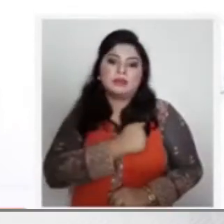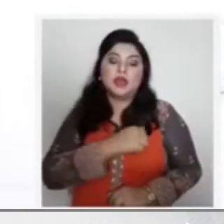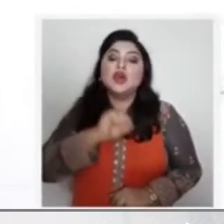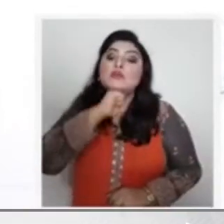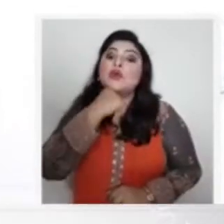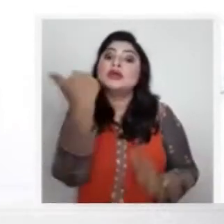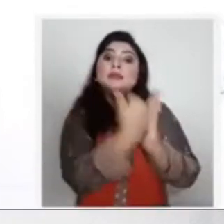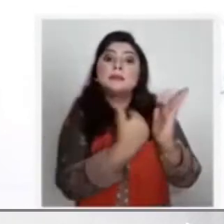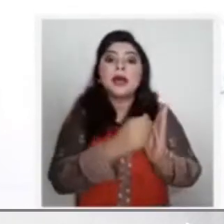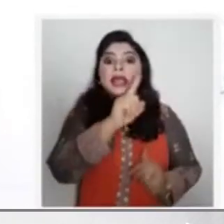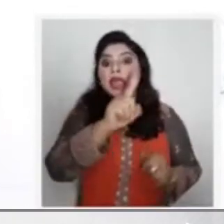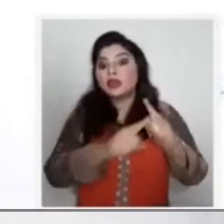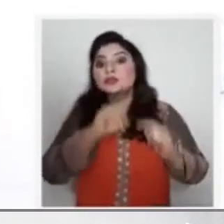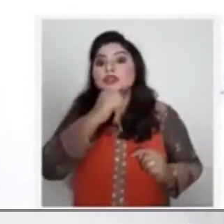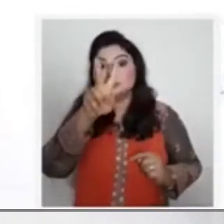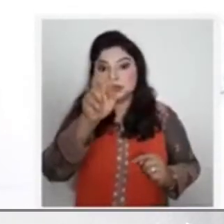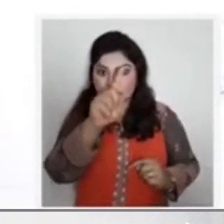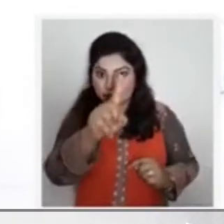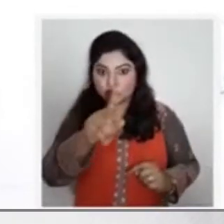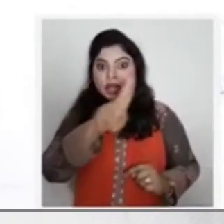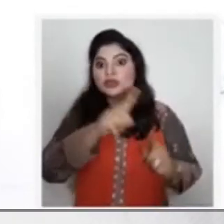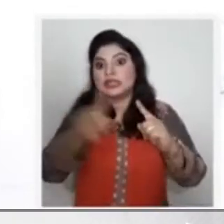পুরুষ ৩২ জন এবং নারী ১০ জন।